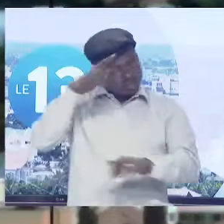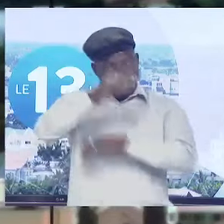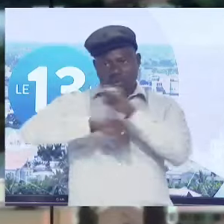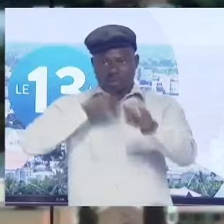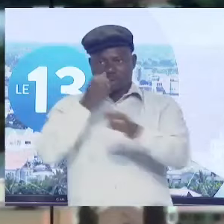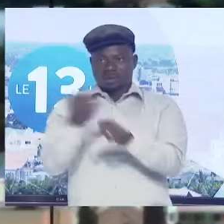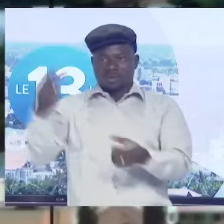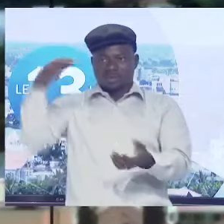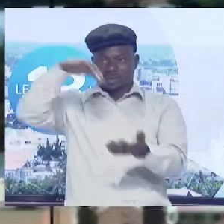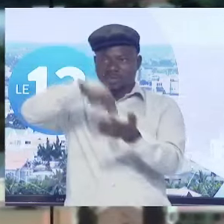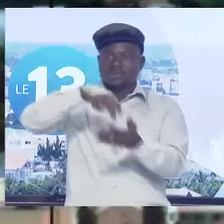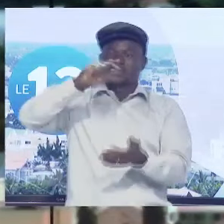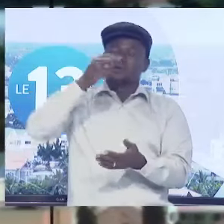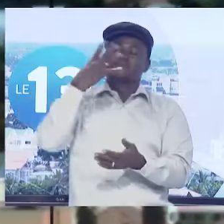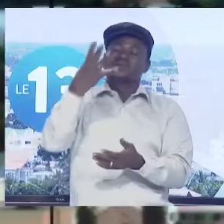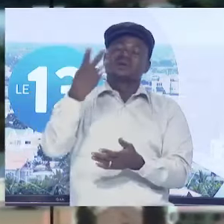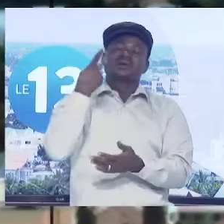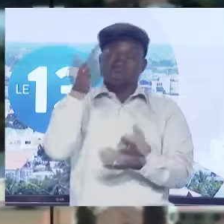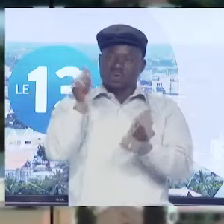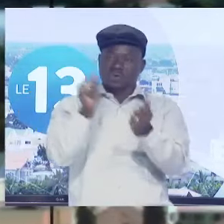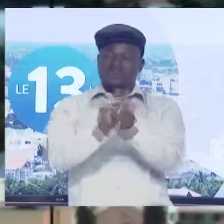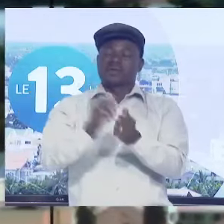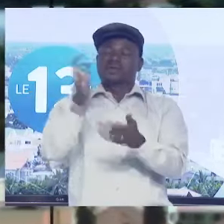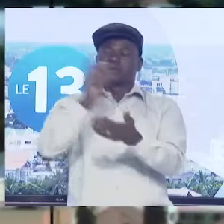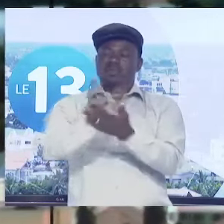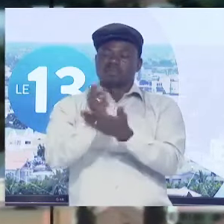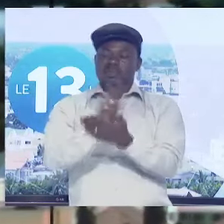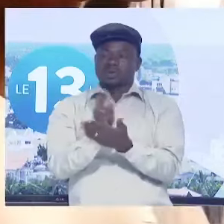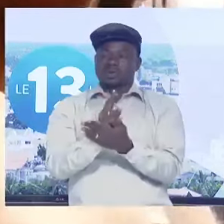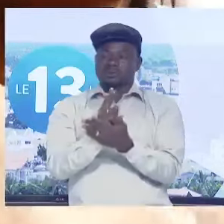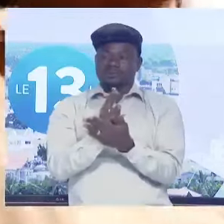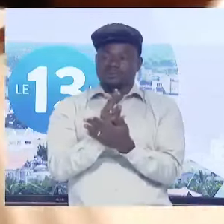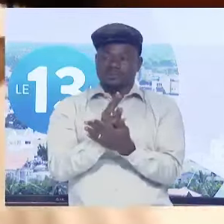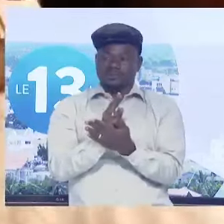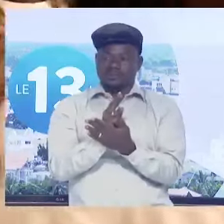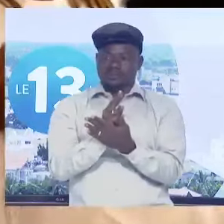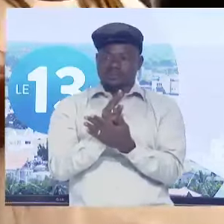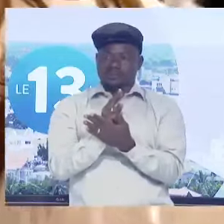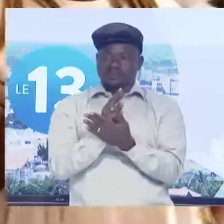Le reportage de Adama Guiti et Chantal Ouedraogo.